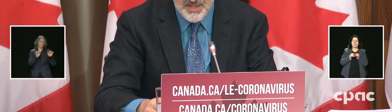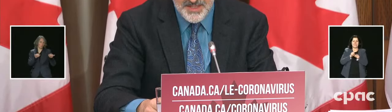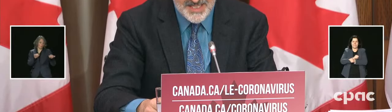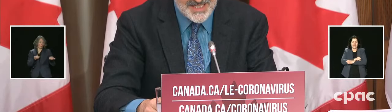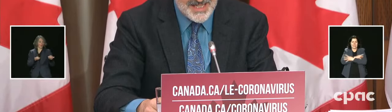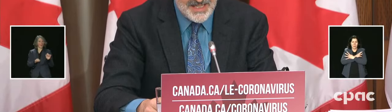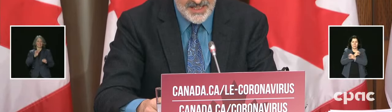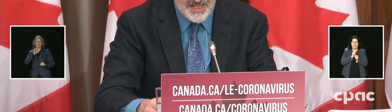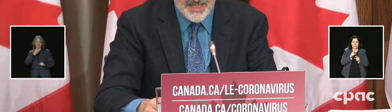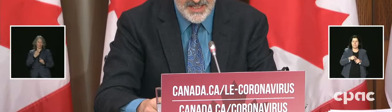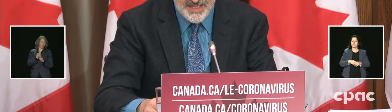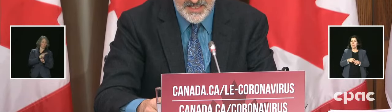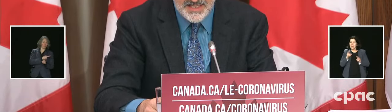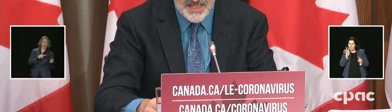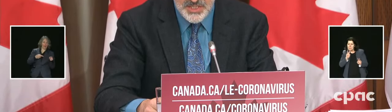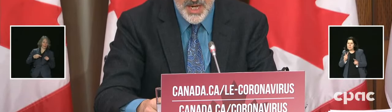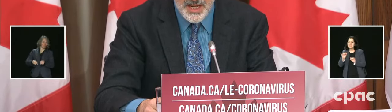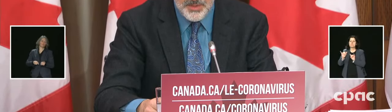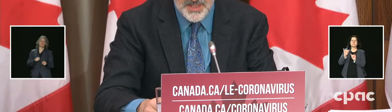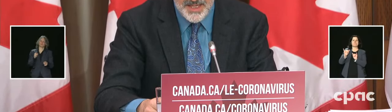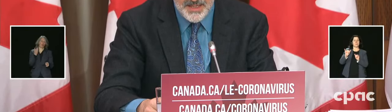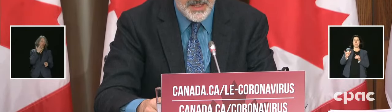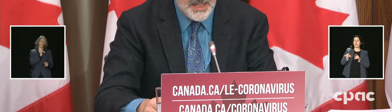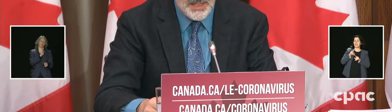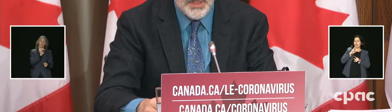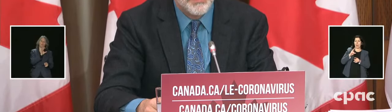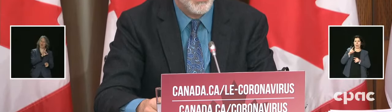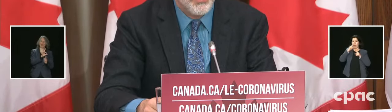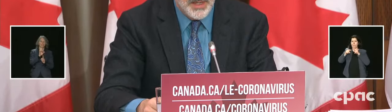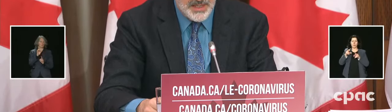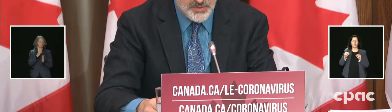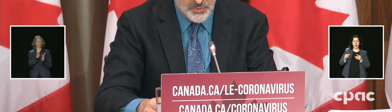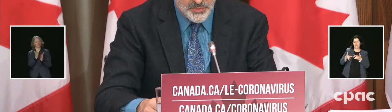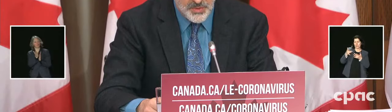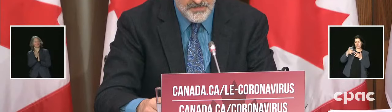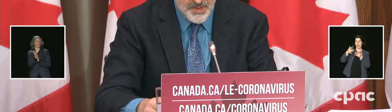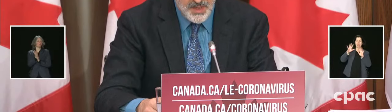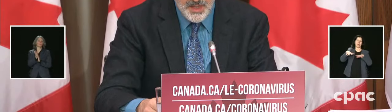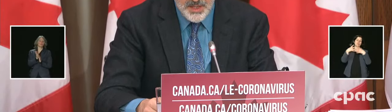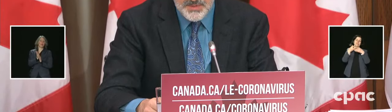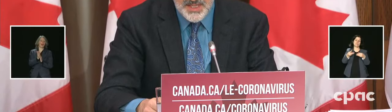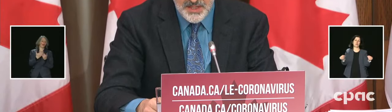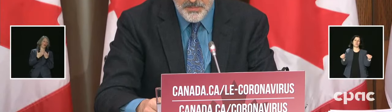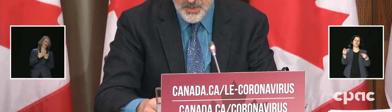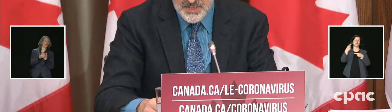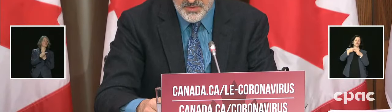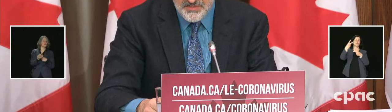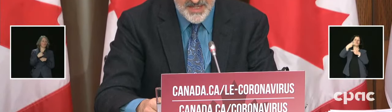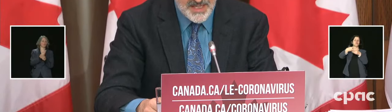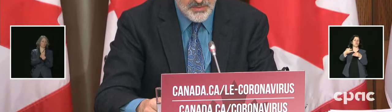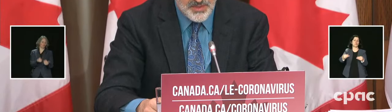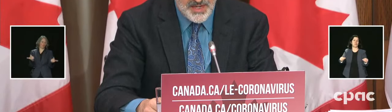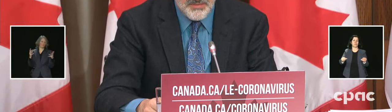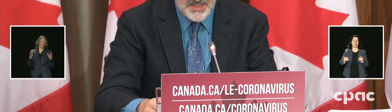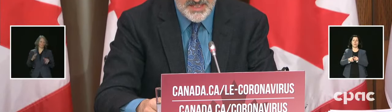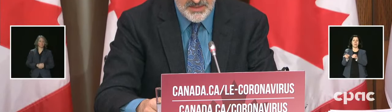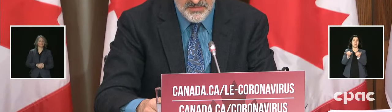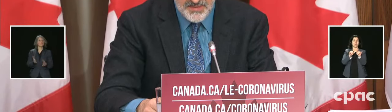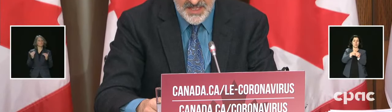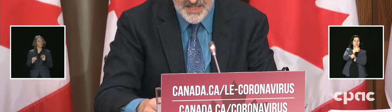observées lors des essais cliniques étaient d'intensité légère à modérée et ont disparu en quelques jours. Comme c'est le cas pour les autres vaccins contre